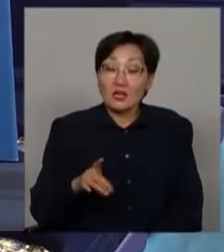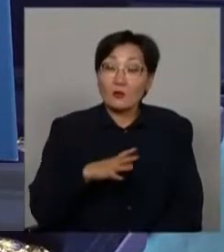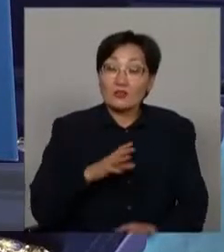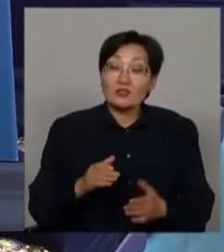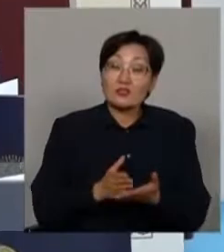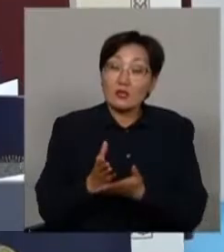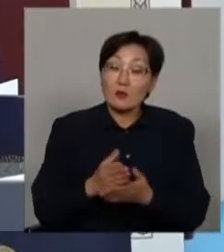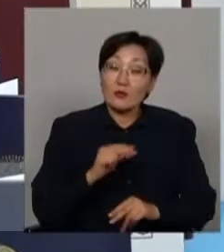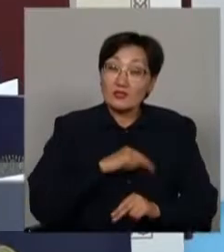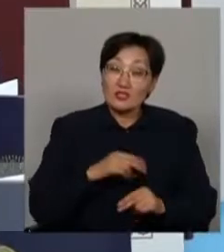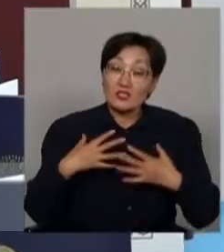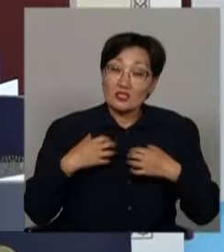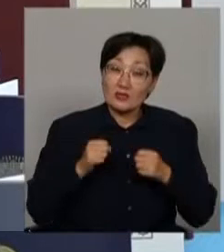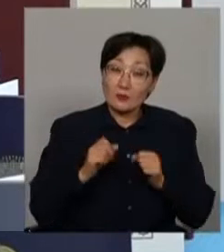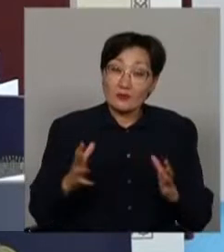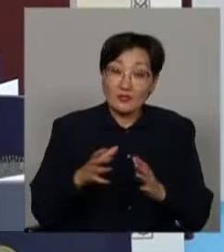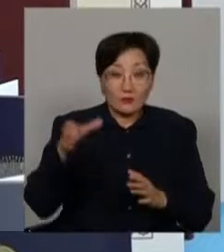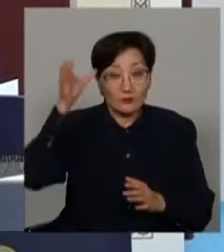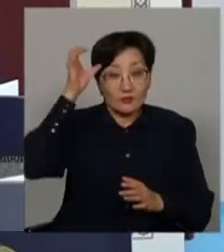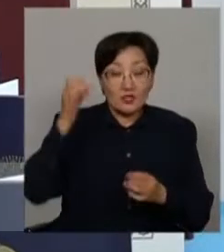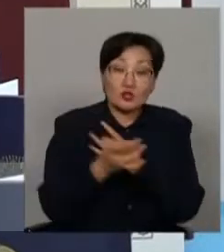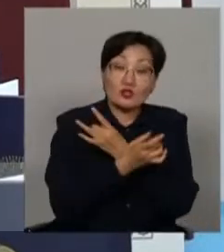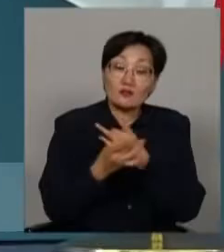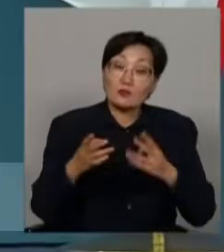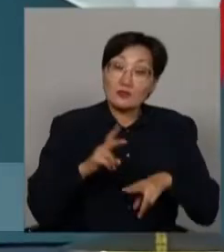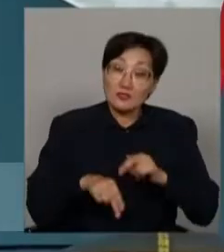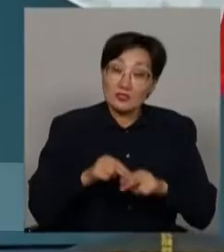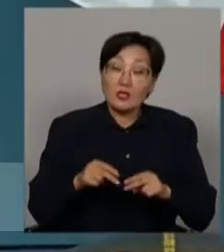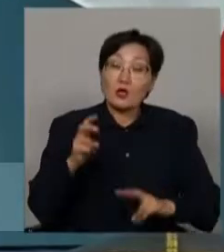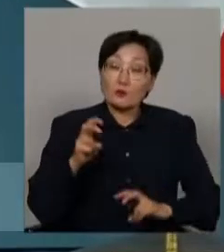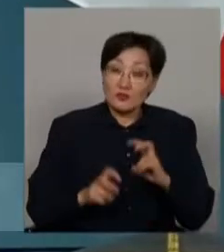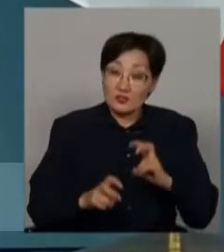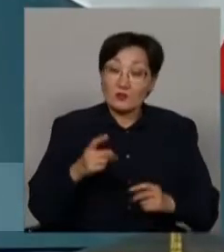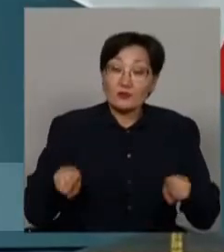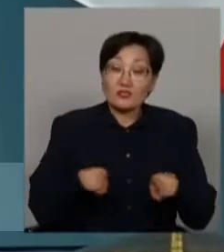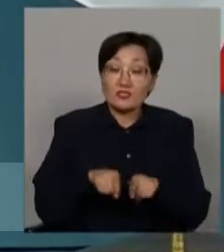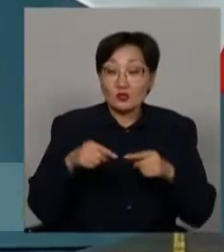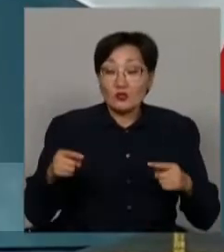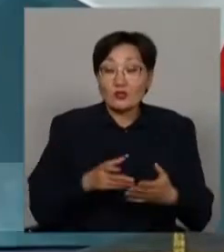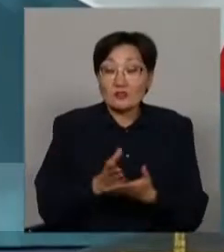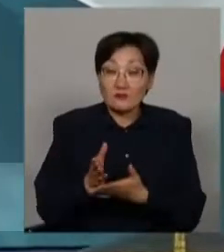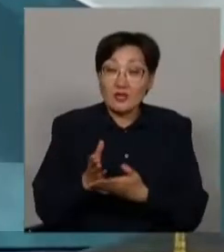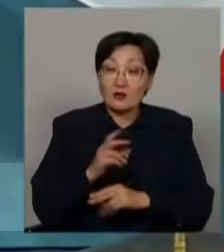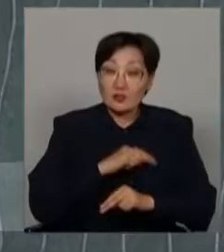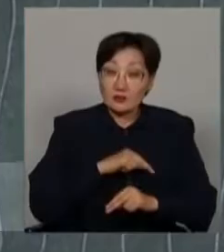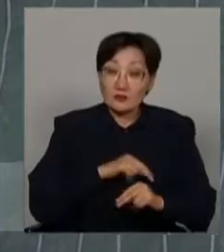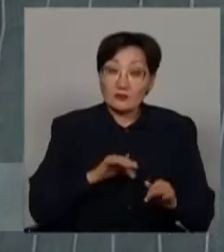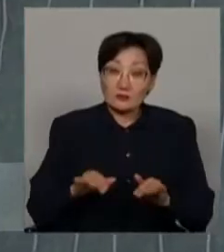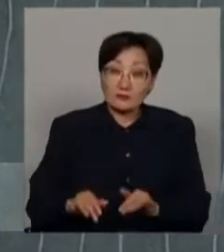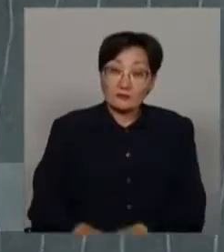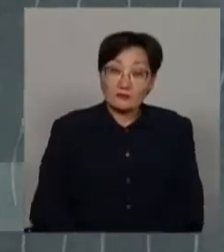заслуги работников здравоохранения, образования, культуры, строительной и промышленной, а также других сфер деятельности.